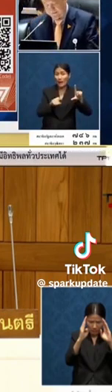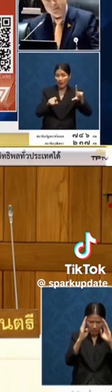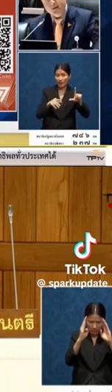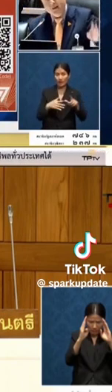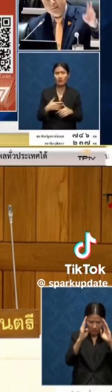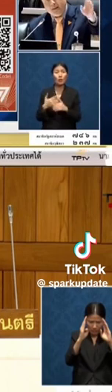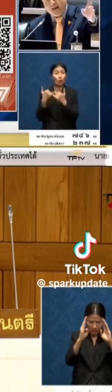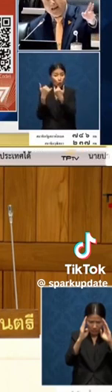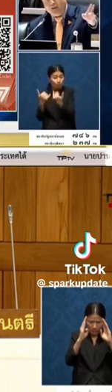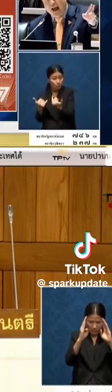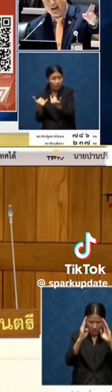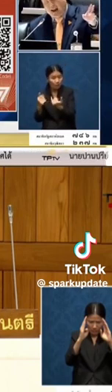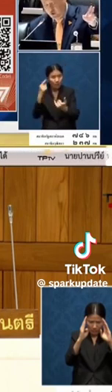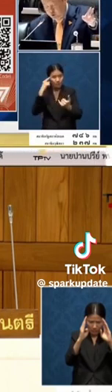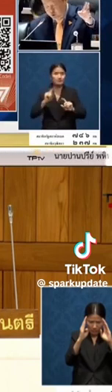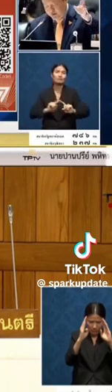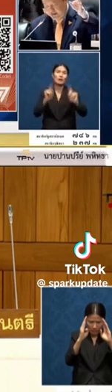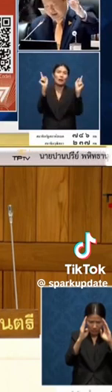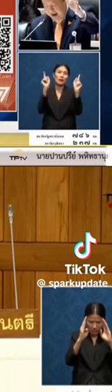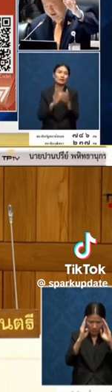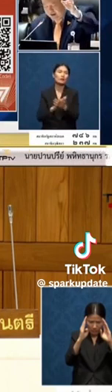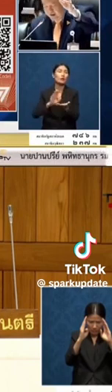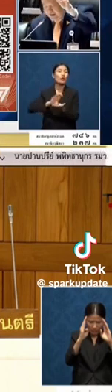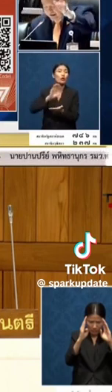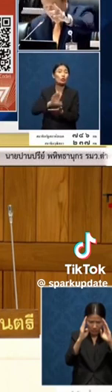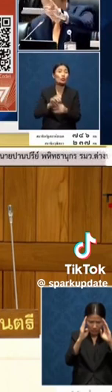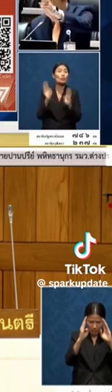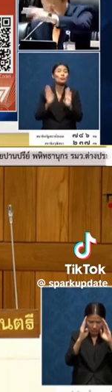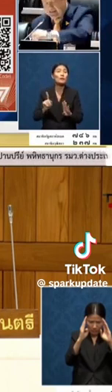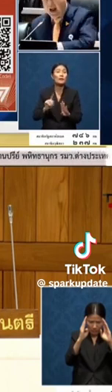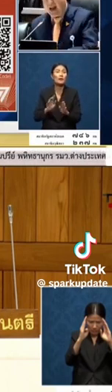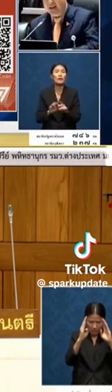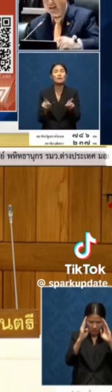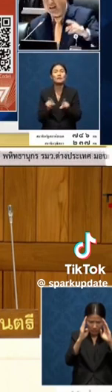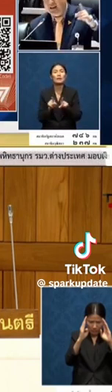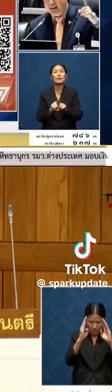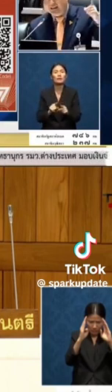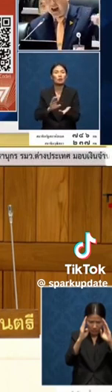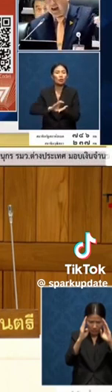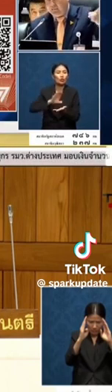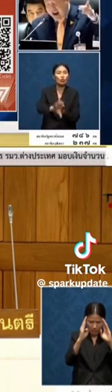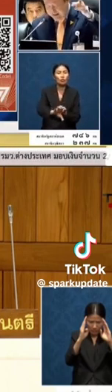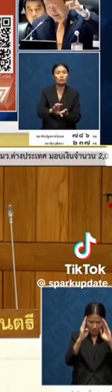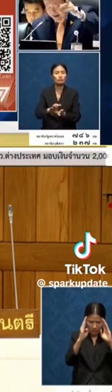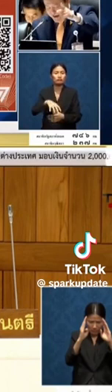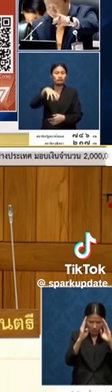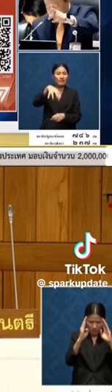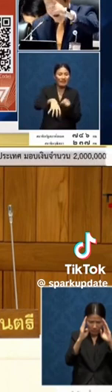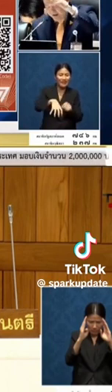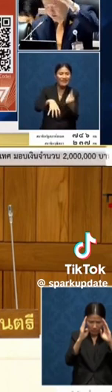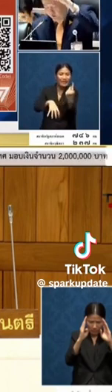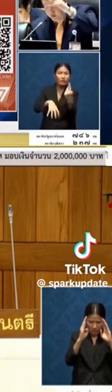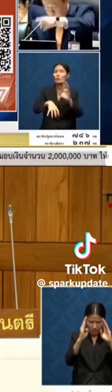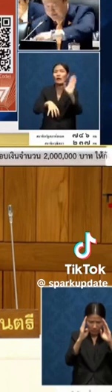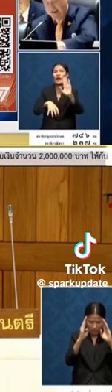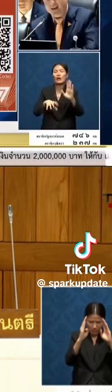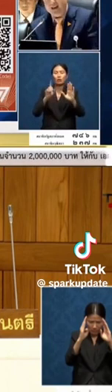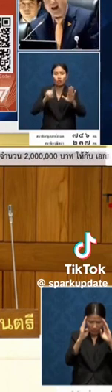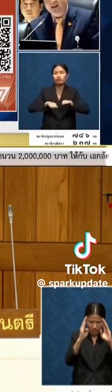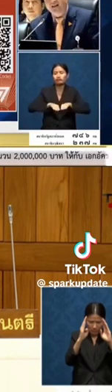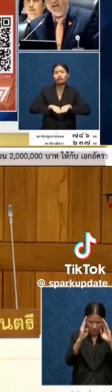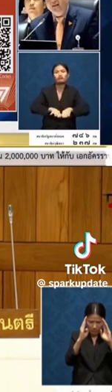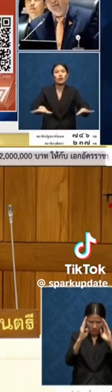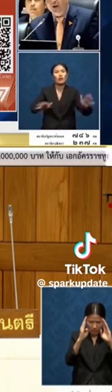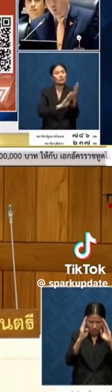เปลี่ยนแนวทางการลงทุนจากกระจุกเป็นกระจายกระจายอำนาจการให้บริการขนส่งสาธาร